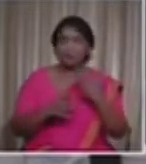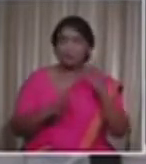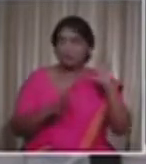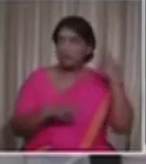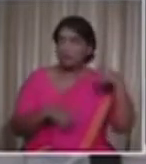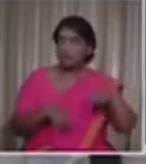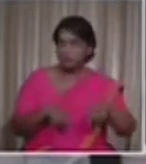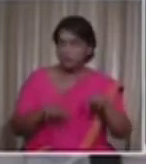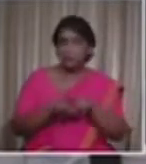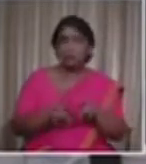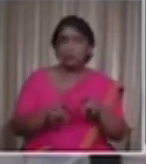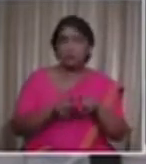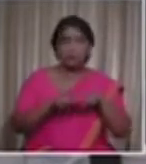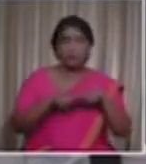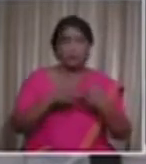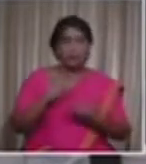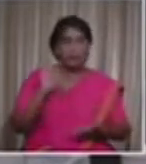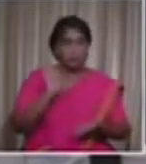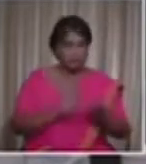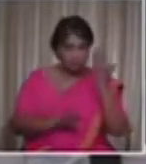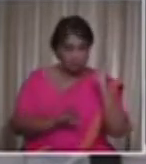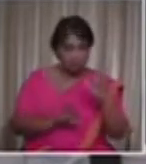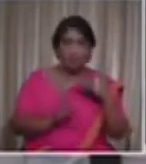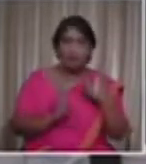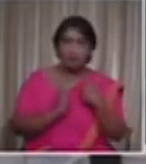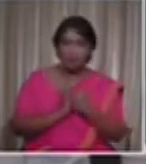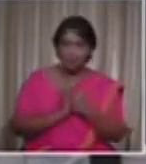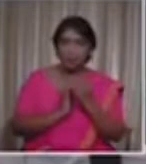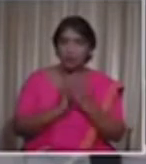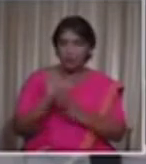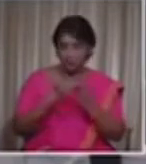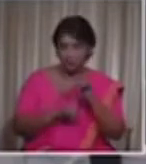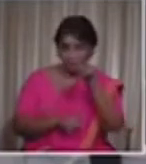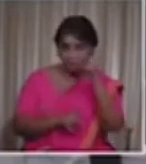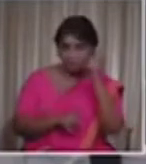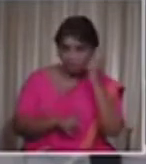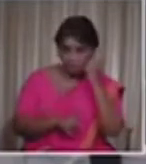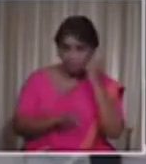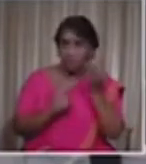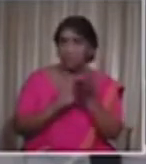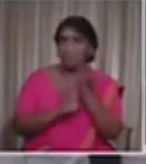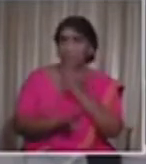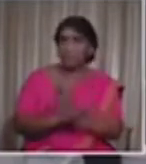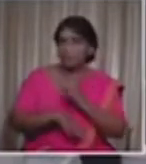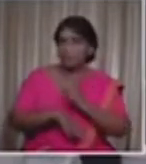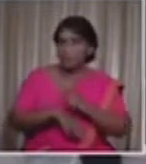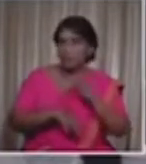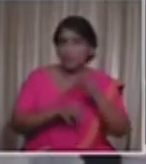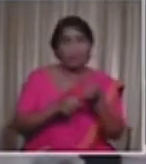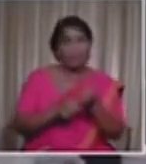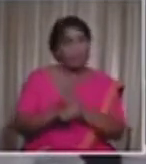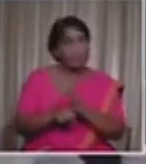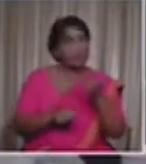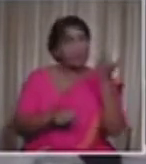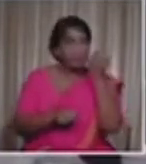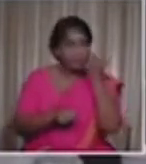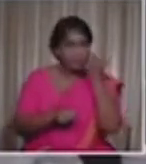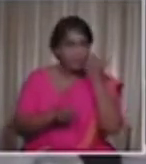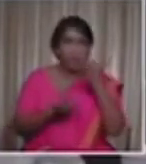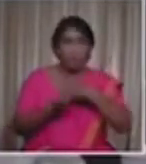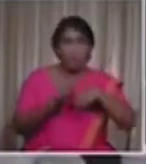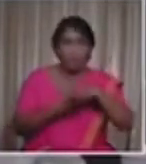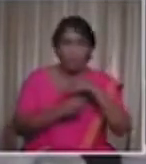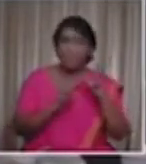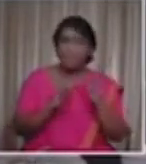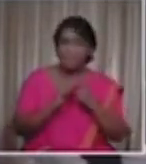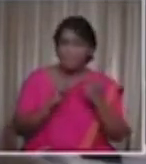නොවු ආකාරයෙන් උද්ධමනය ඉහළ ගිය බව ගරු මන්ත්‍රීතුමා දන්නවා. පසුගිය කාලයේ පැවති කොවිඩ් වසංගතය පොහොර ප්‍රශ්නය